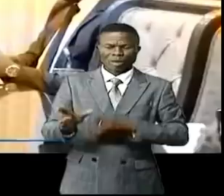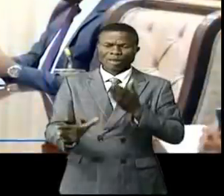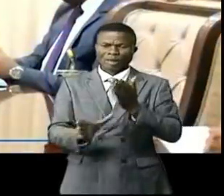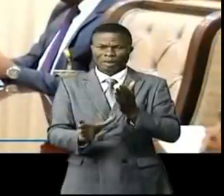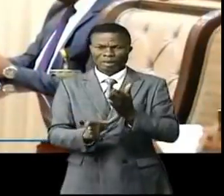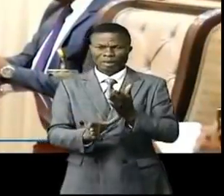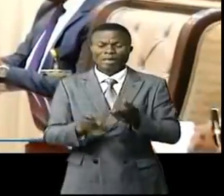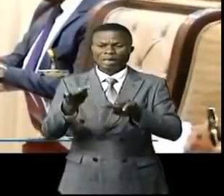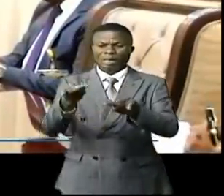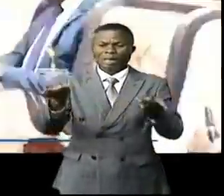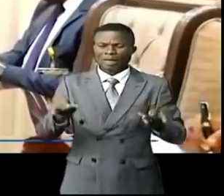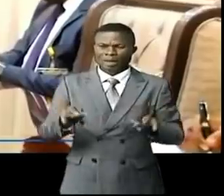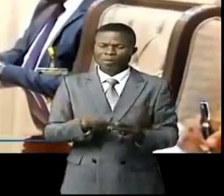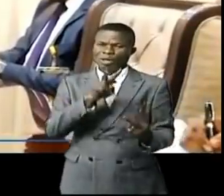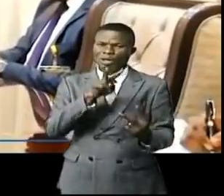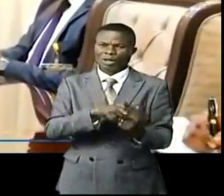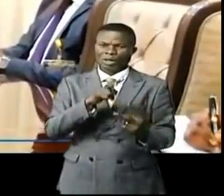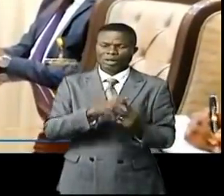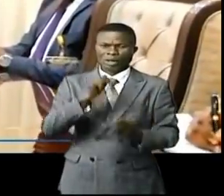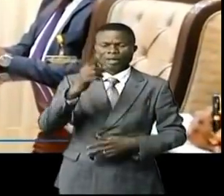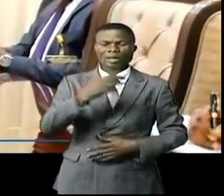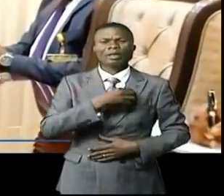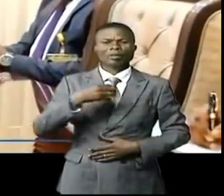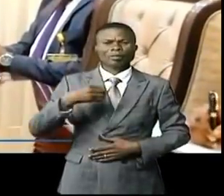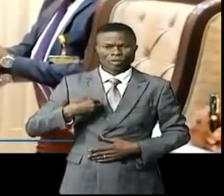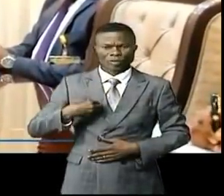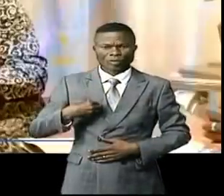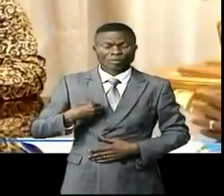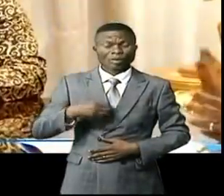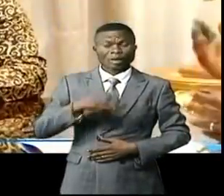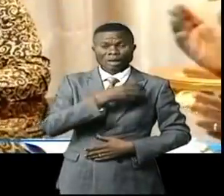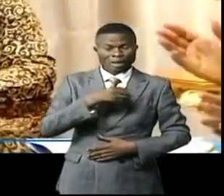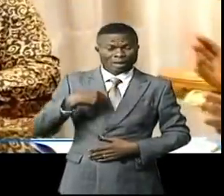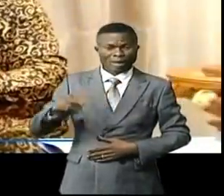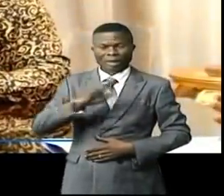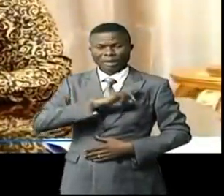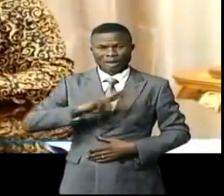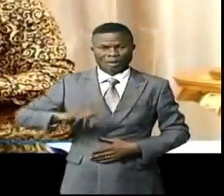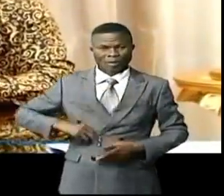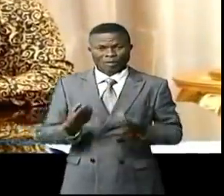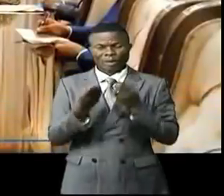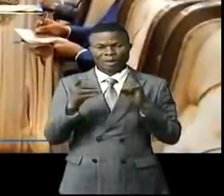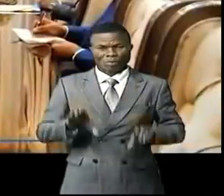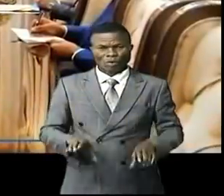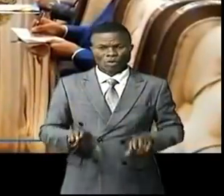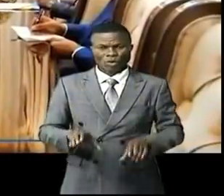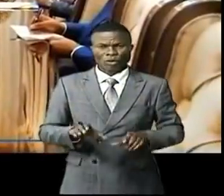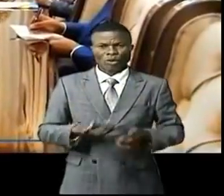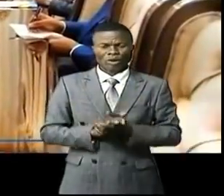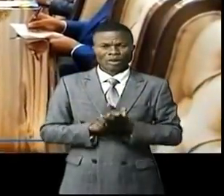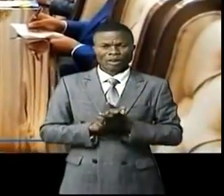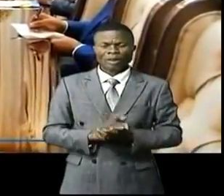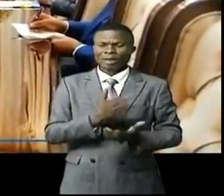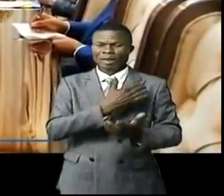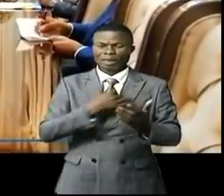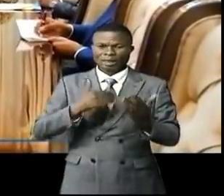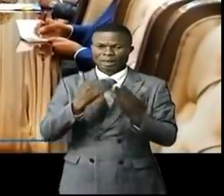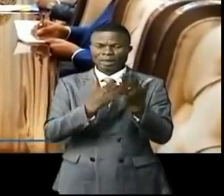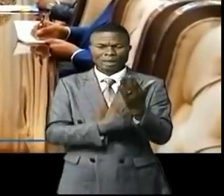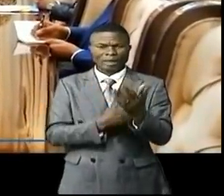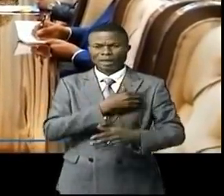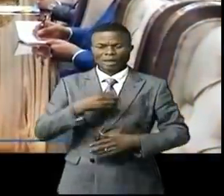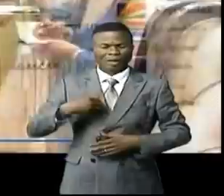un poste réservé à une femme et pour lequel la République démocratique du Congo n'a encore enregistré